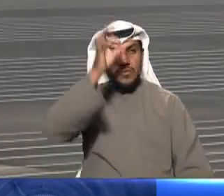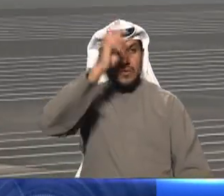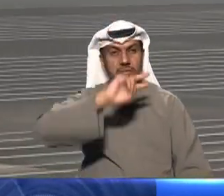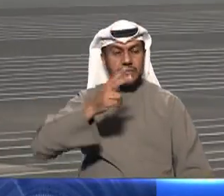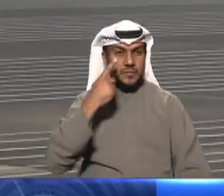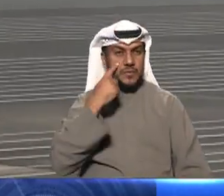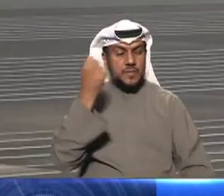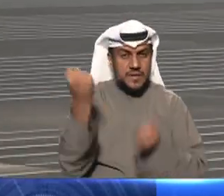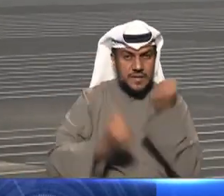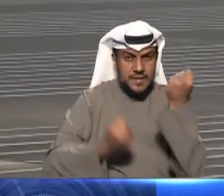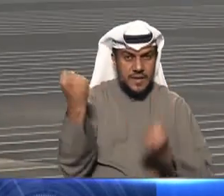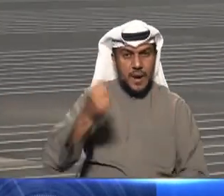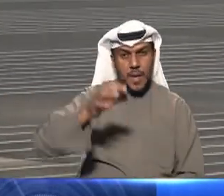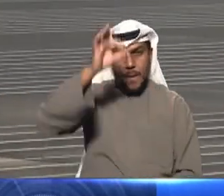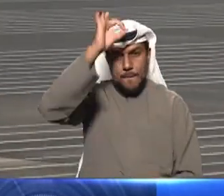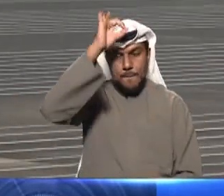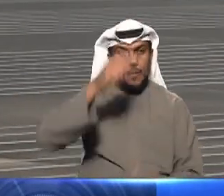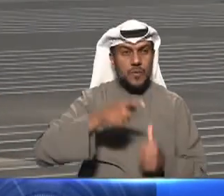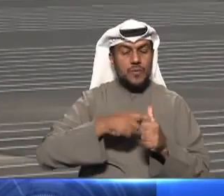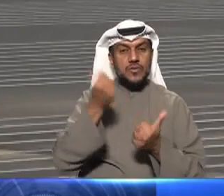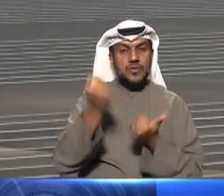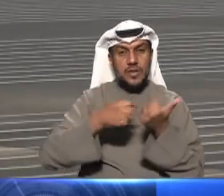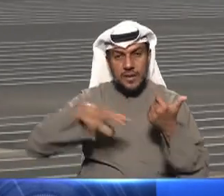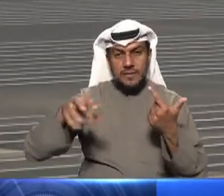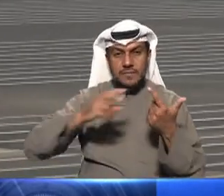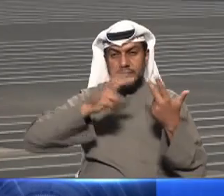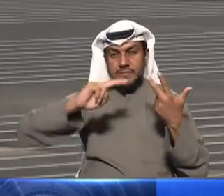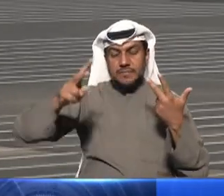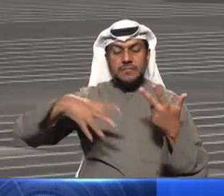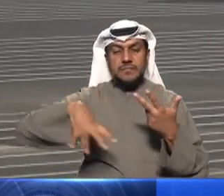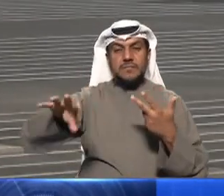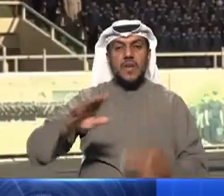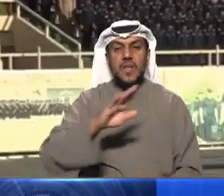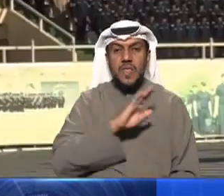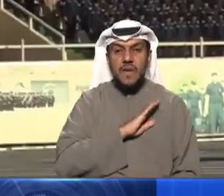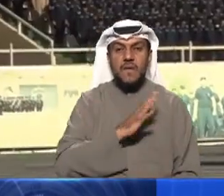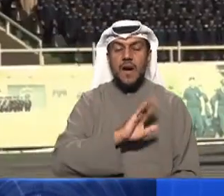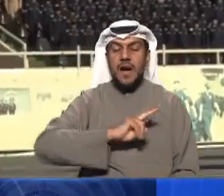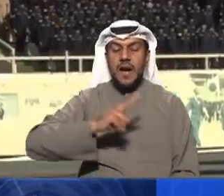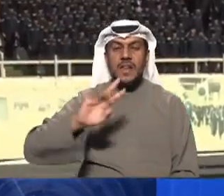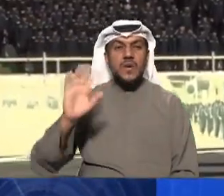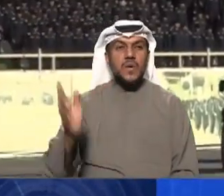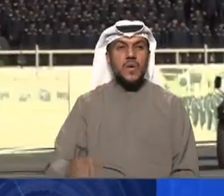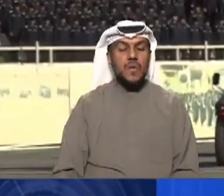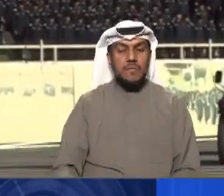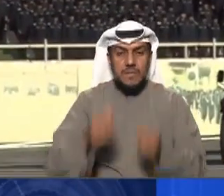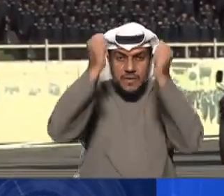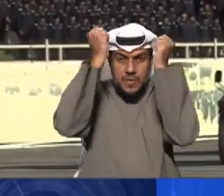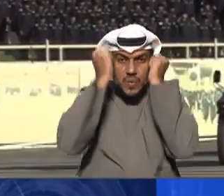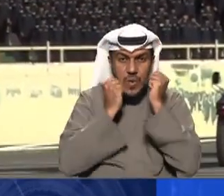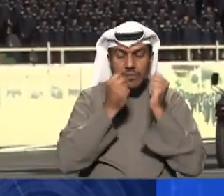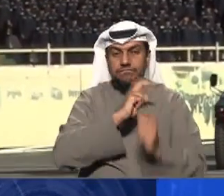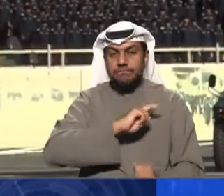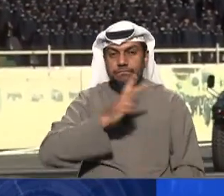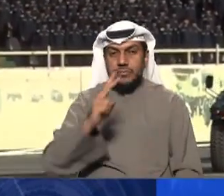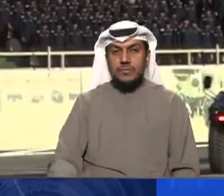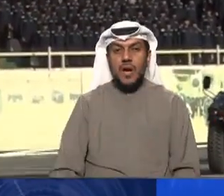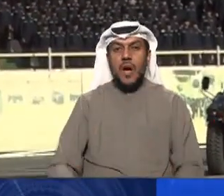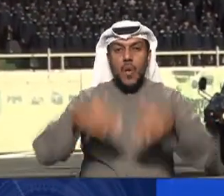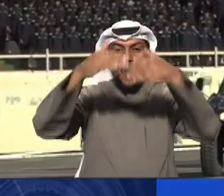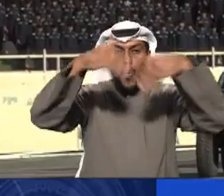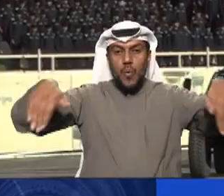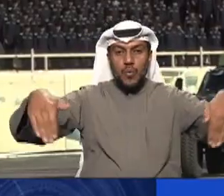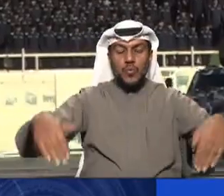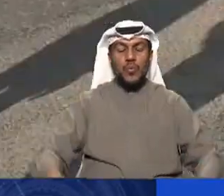من المرور، شرطة النجدة، الأمن العام، الدفاع المدني، القوات الخاصة، أمن الحدود،